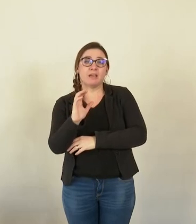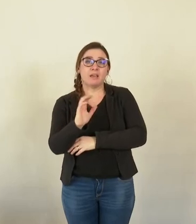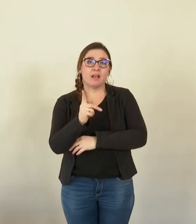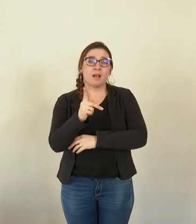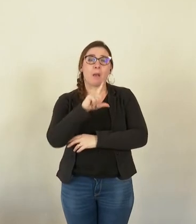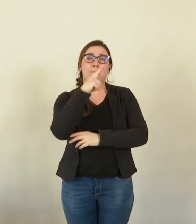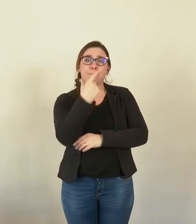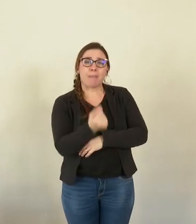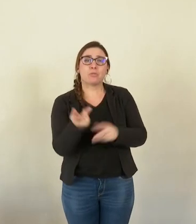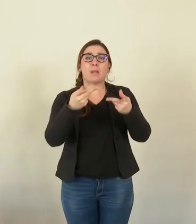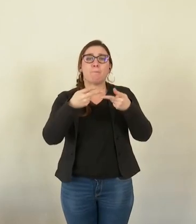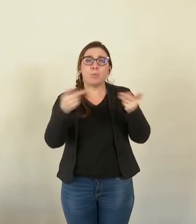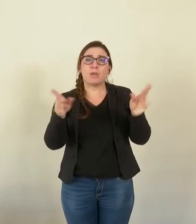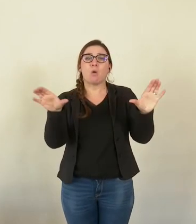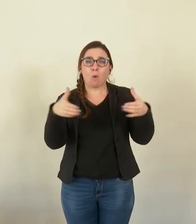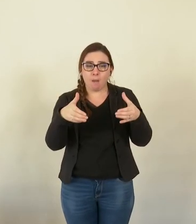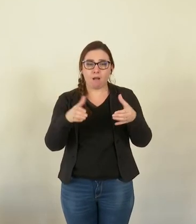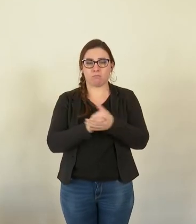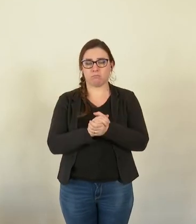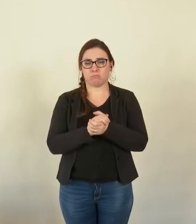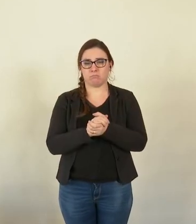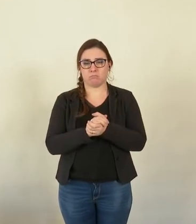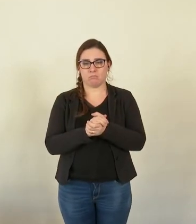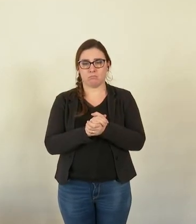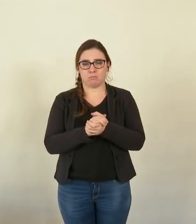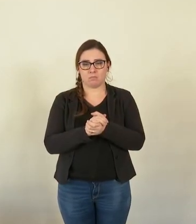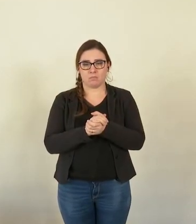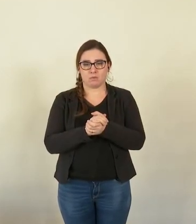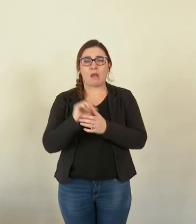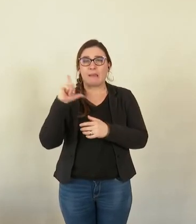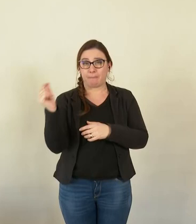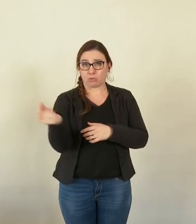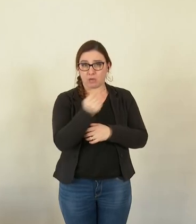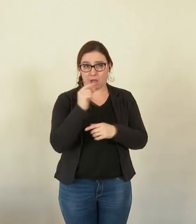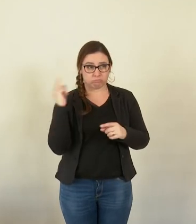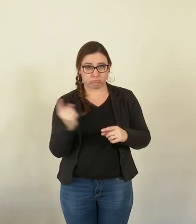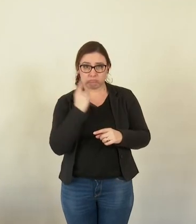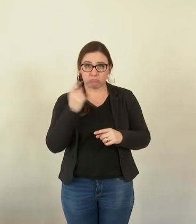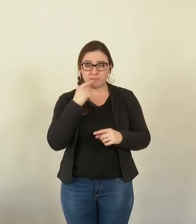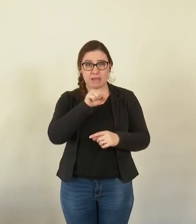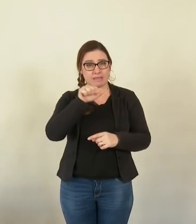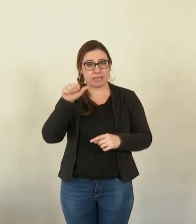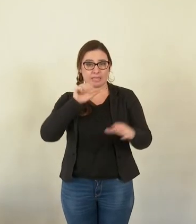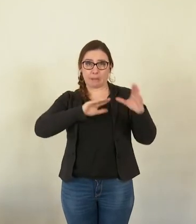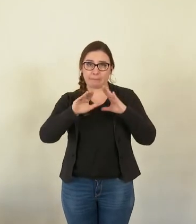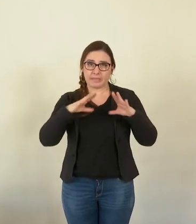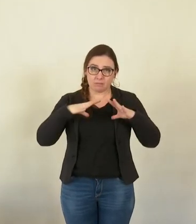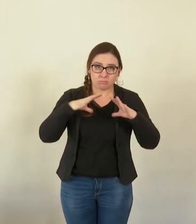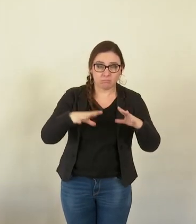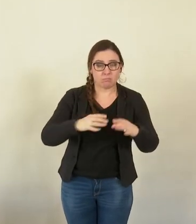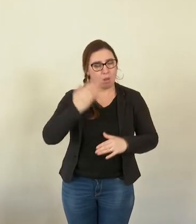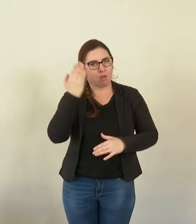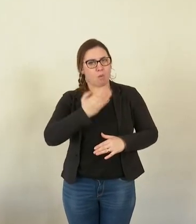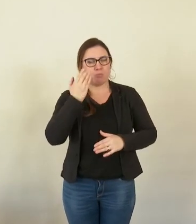partenariat public commun et comme tout travail partenarial l'initiative locale de sécurité sociale de l'alimentation exige